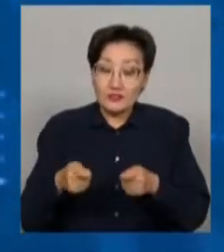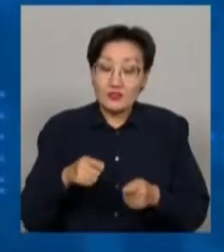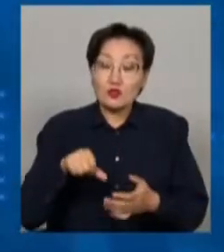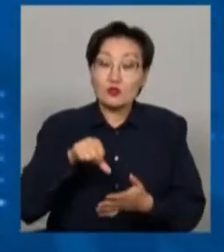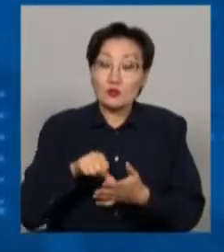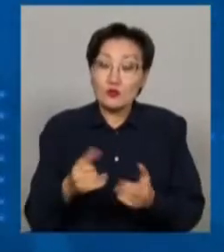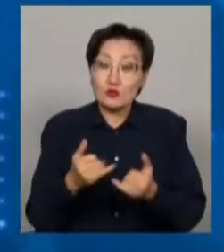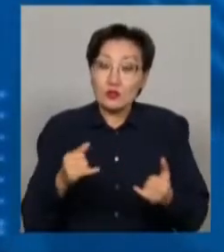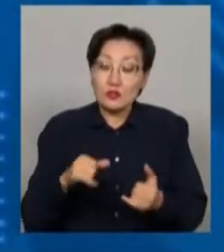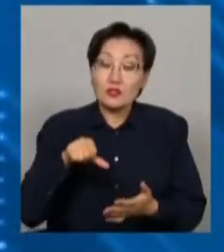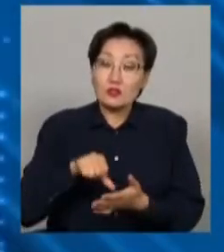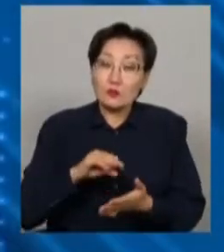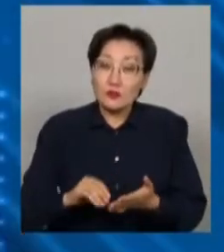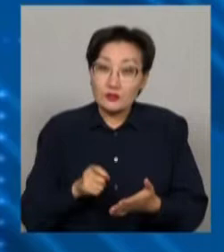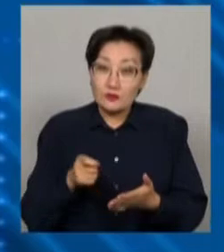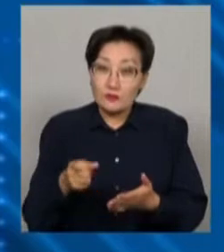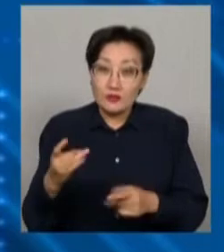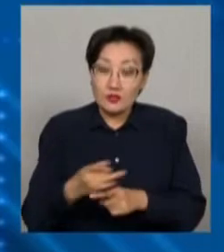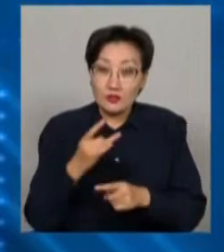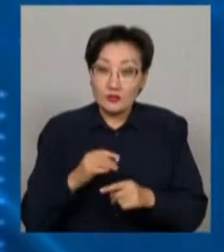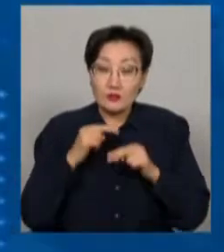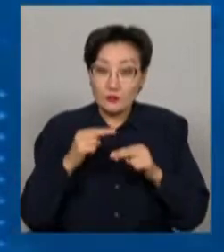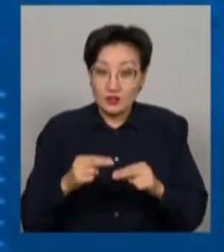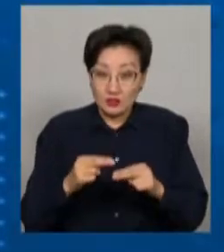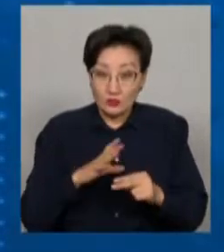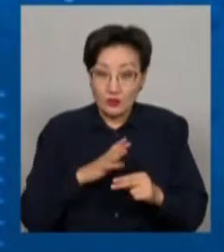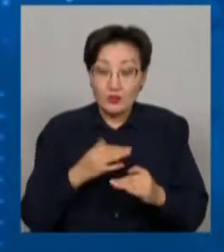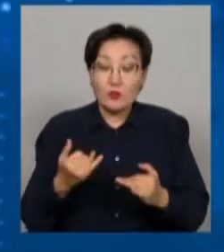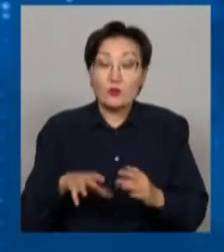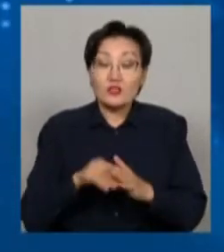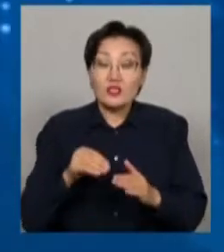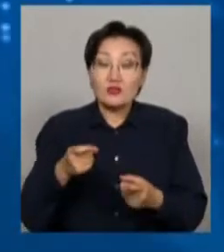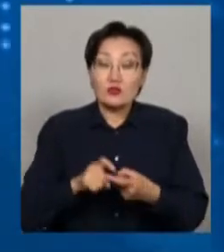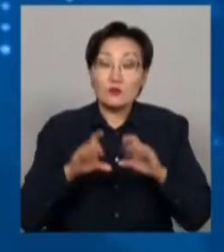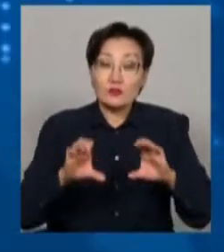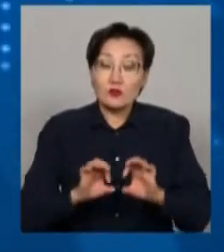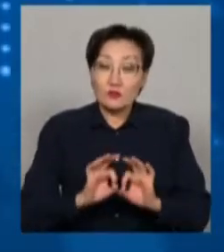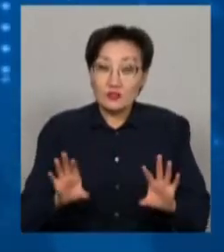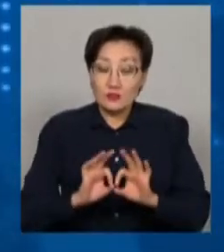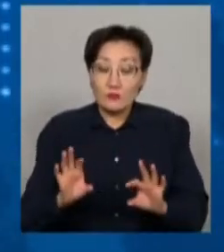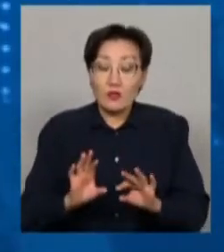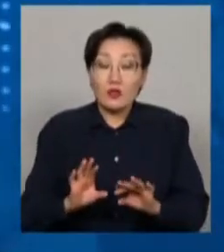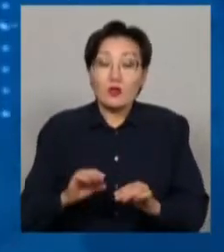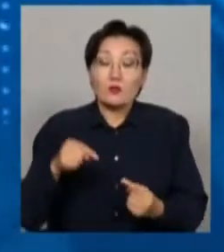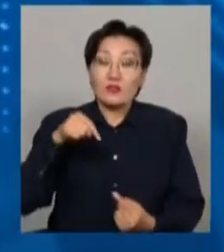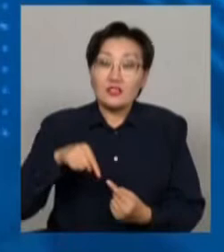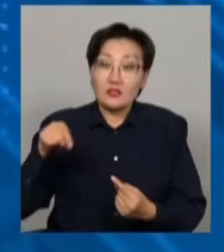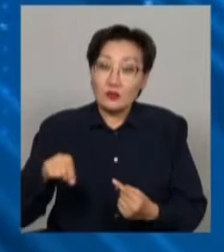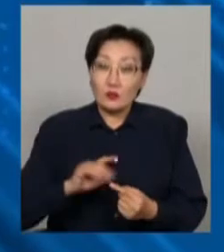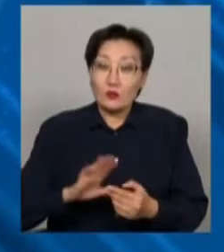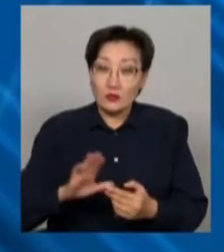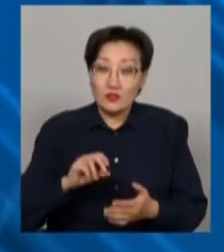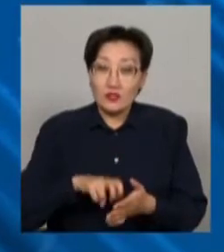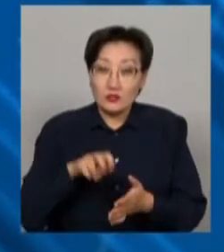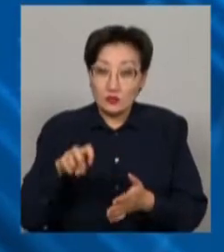ретінде қатысу туралы өтінішпен бірнеше рет жүгініпті. Алайда оған сайлау туралы заң түсіндіріліп, тіркеле алмайтыны туралы хат жолданған